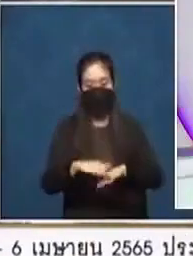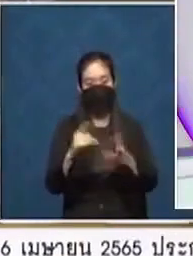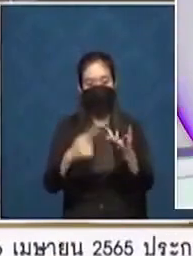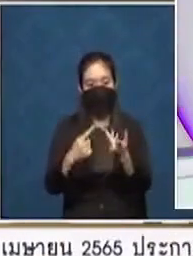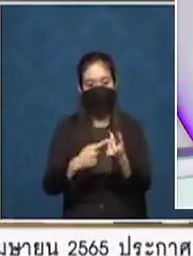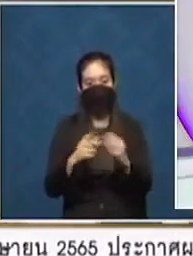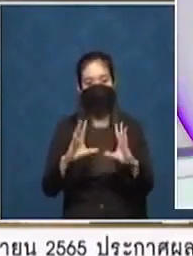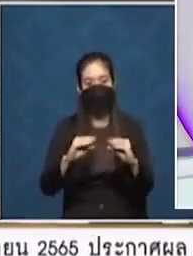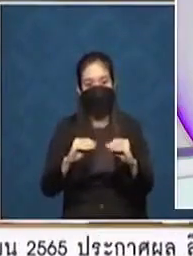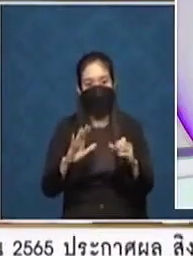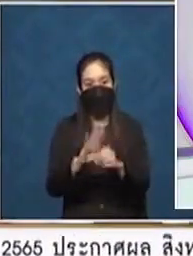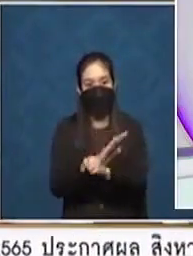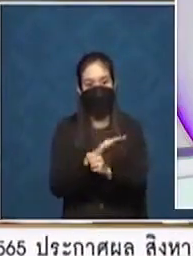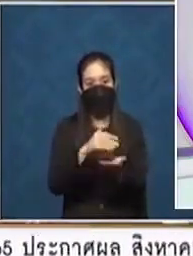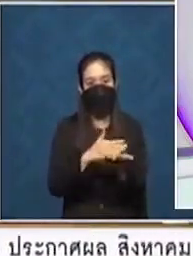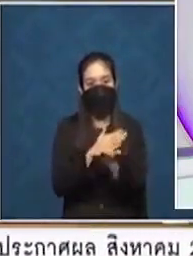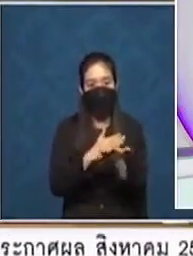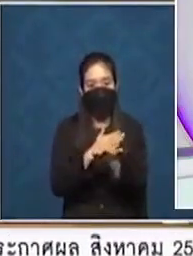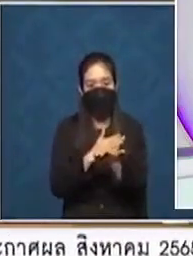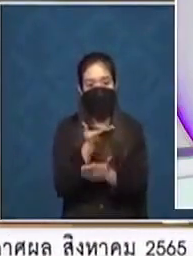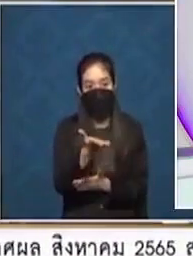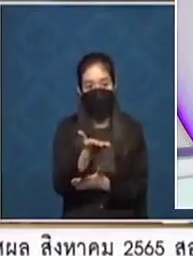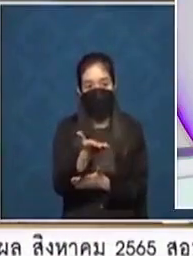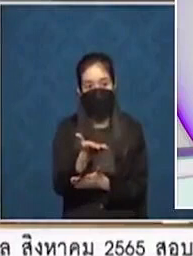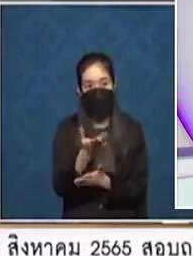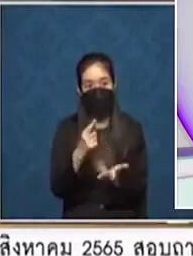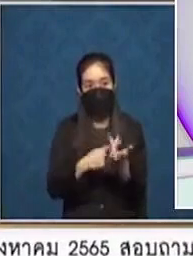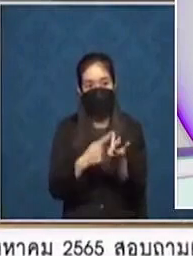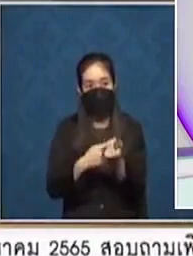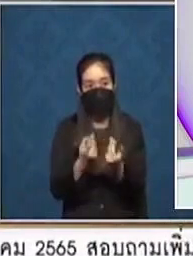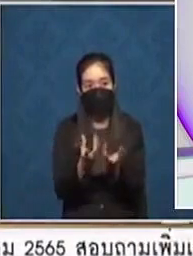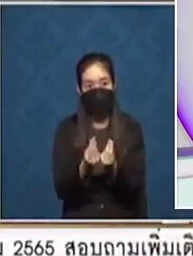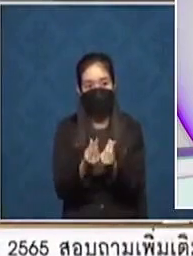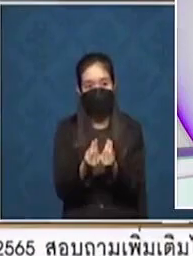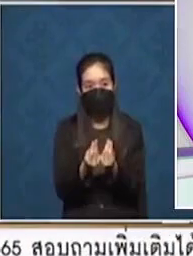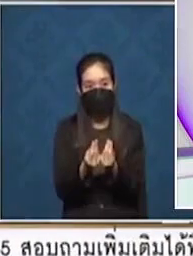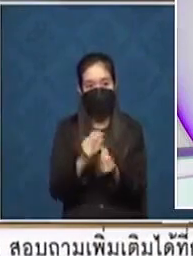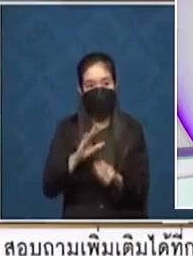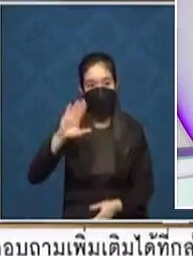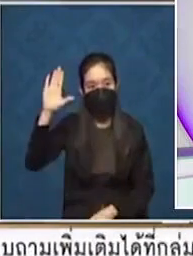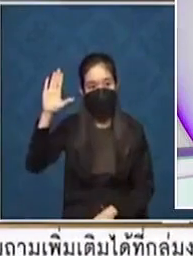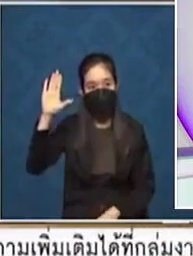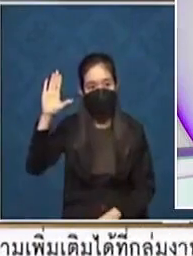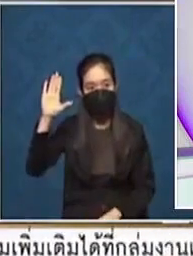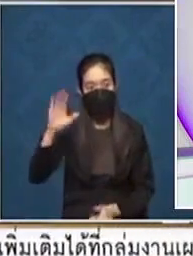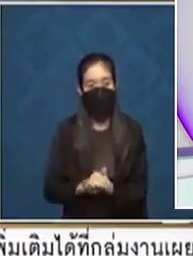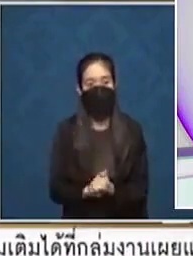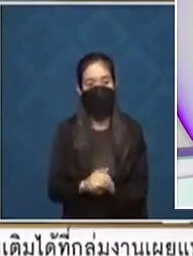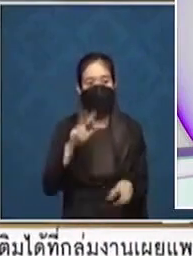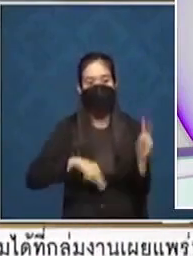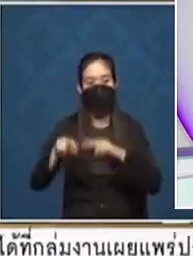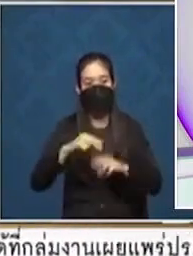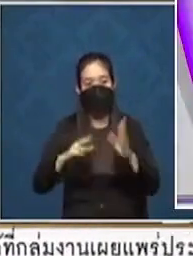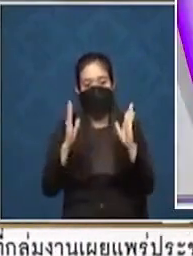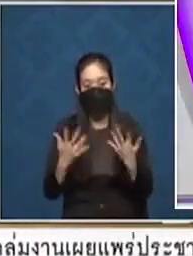renซึ่งปรากกิแล้ว เอาดปรกติไม่ค่อยมีคนเรียก รบองประชมเพร